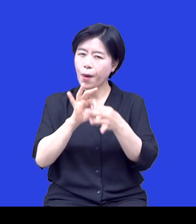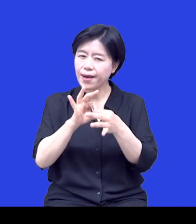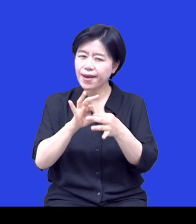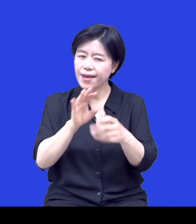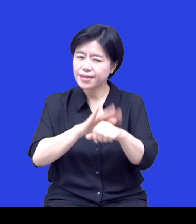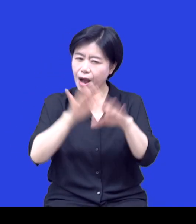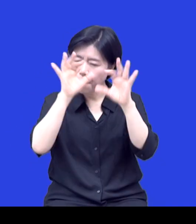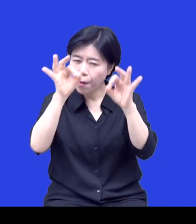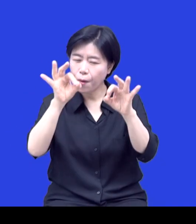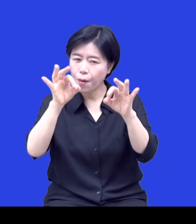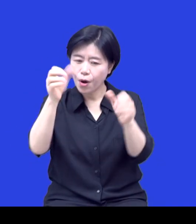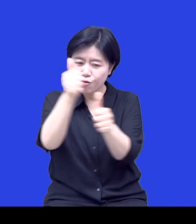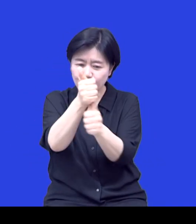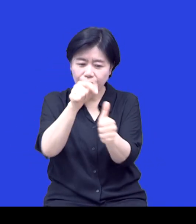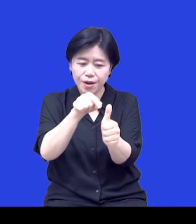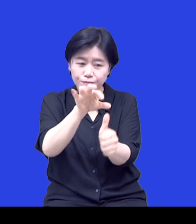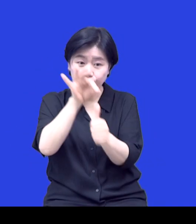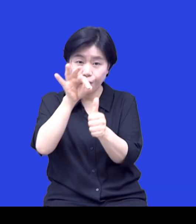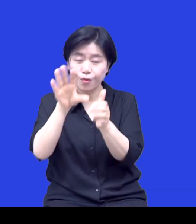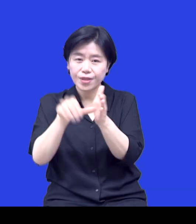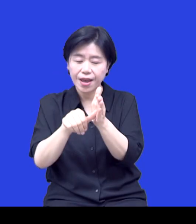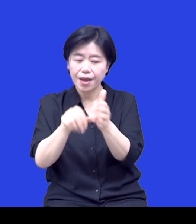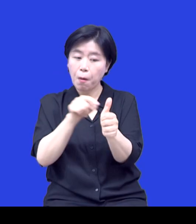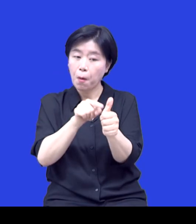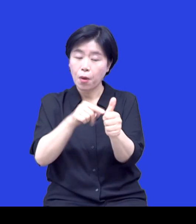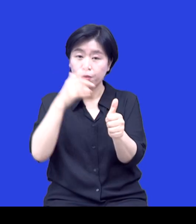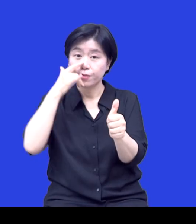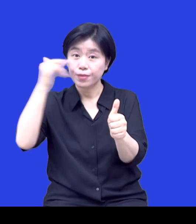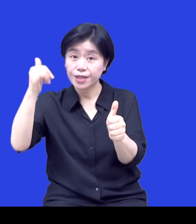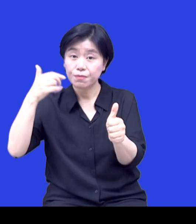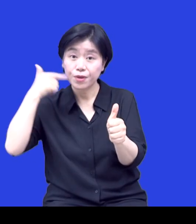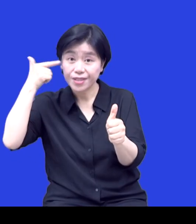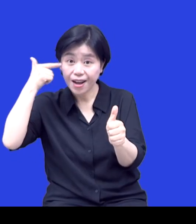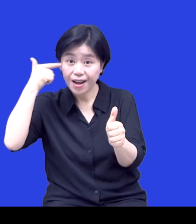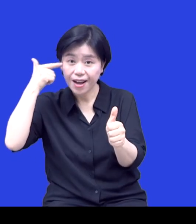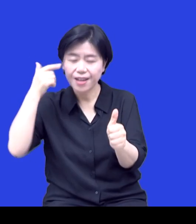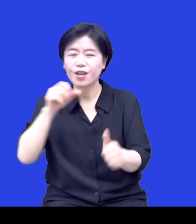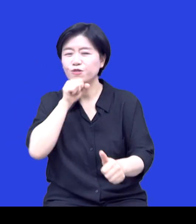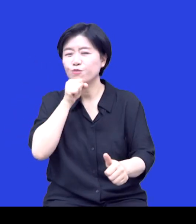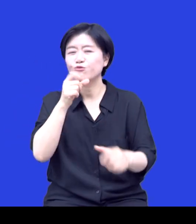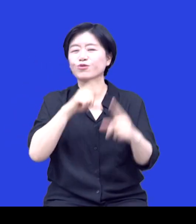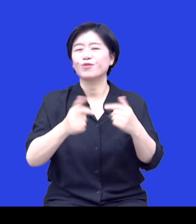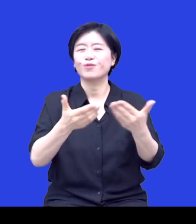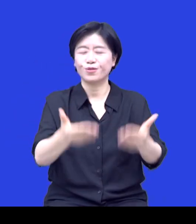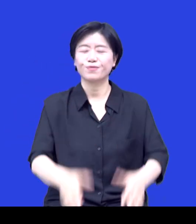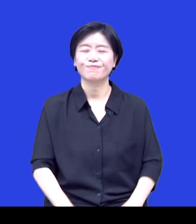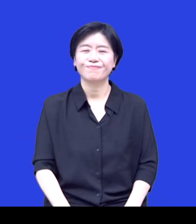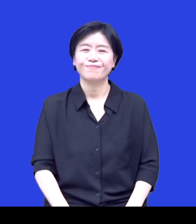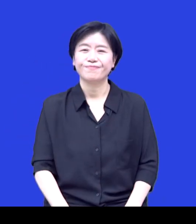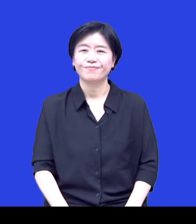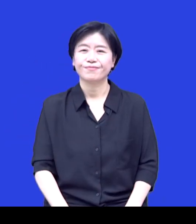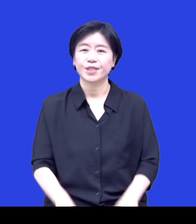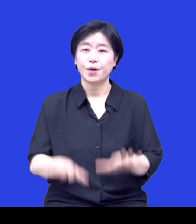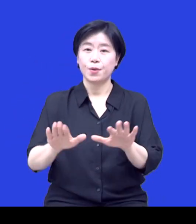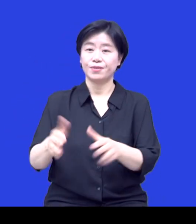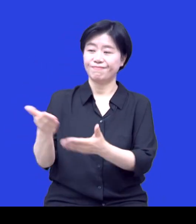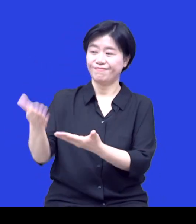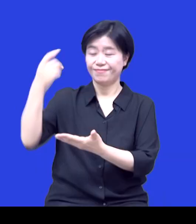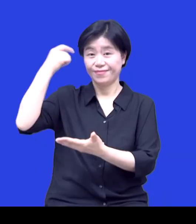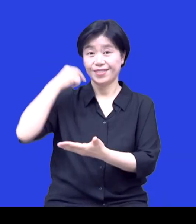아버지의 쌓인 기도가 많을 것이다. 네. 그래서 좀 전도사님들부터 참고 기다리세요. 오늘 수희자매 어떻게 들으셨어요?